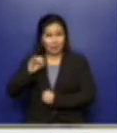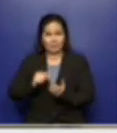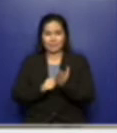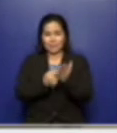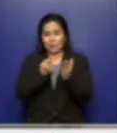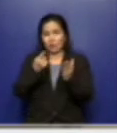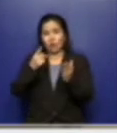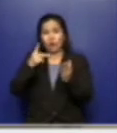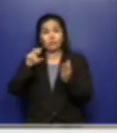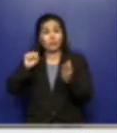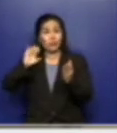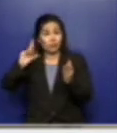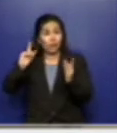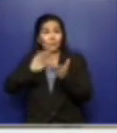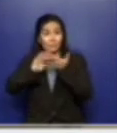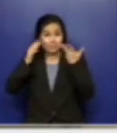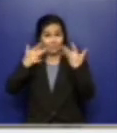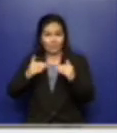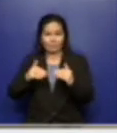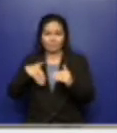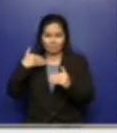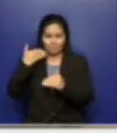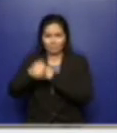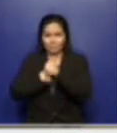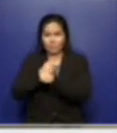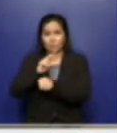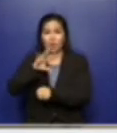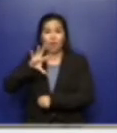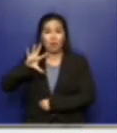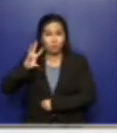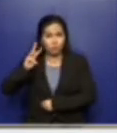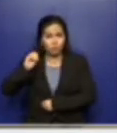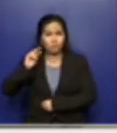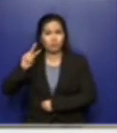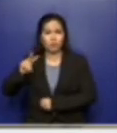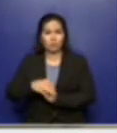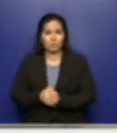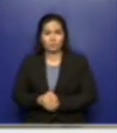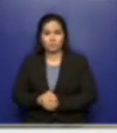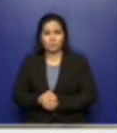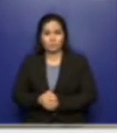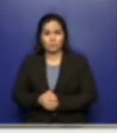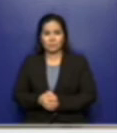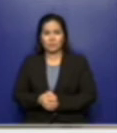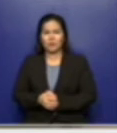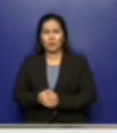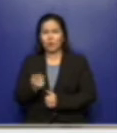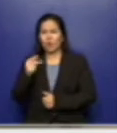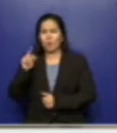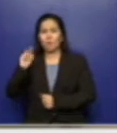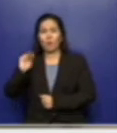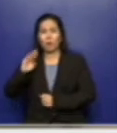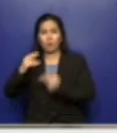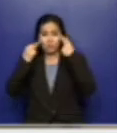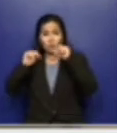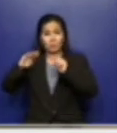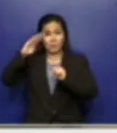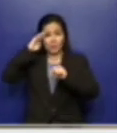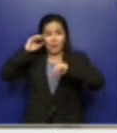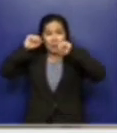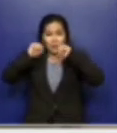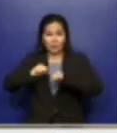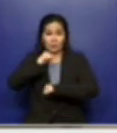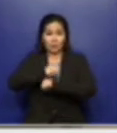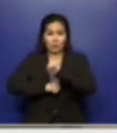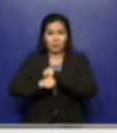ม.คสช.เสร็จปี2562ครม.สมัยท่านพลเอกประยุทธ์จันทร์โอชานี่แหละก็อนุมัติให้สร้าง